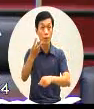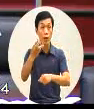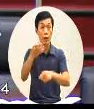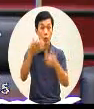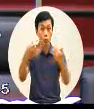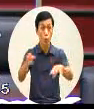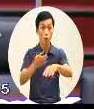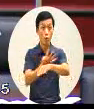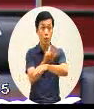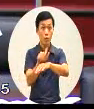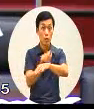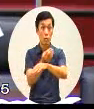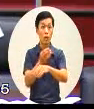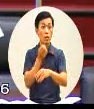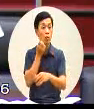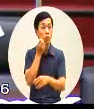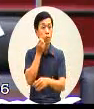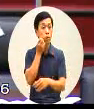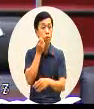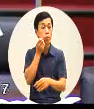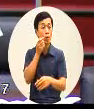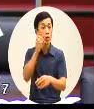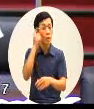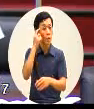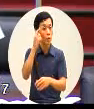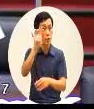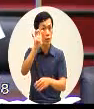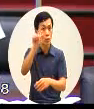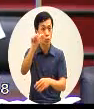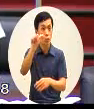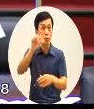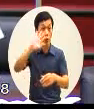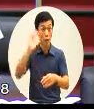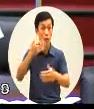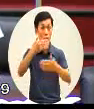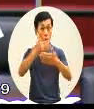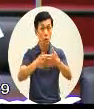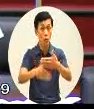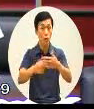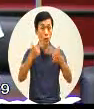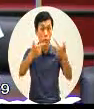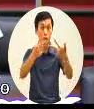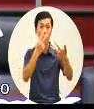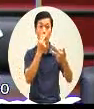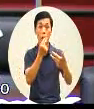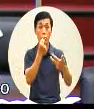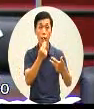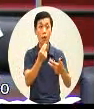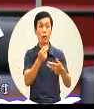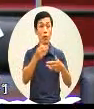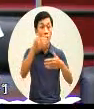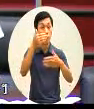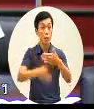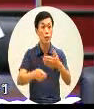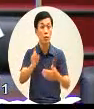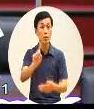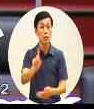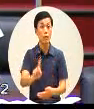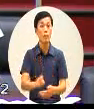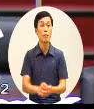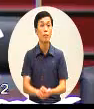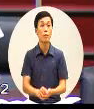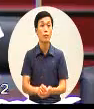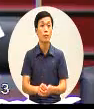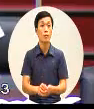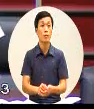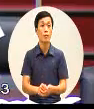是过半月啦，45天啦。但是扣掉八个礼拜，拄啊像哦，